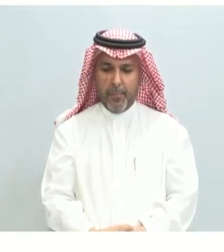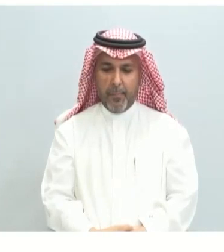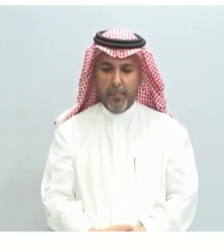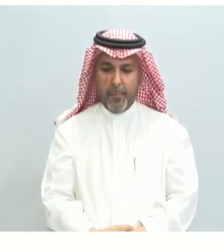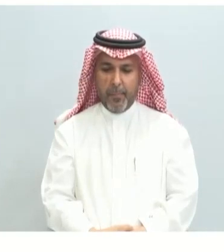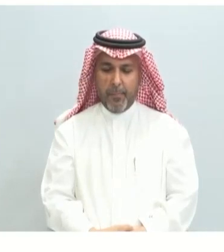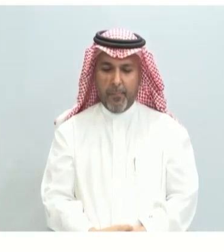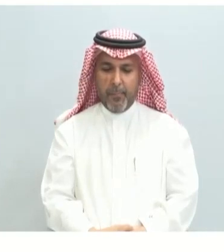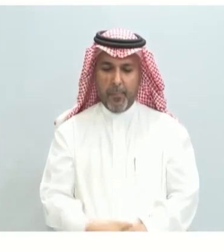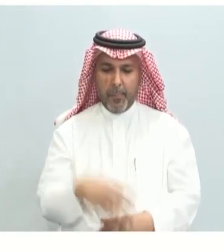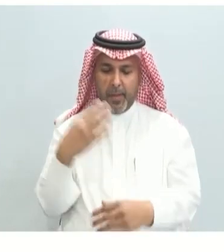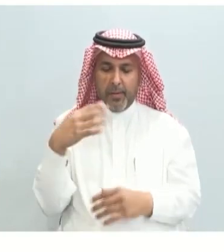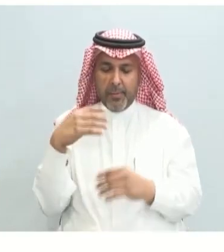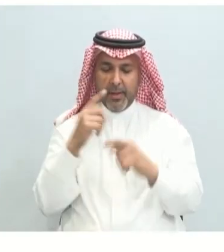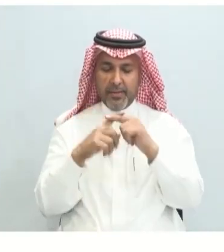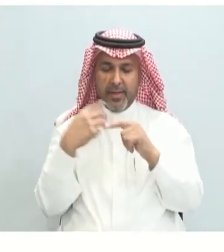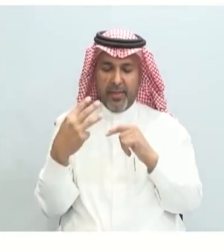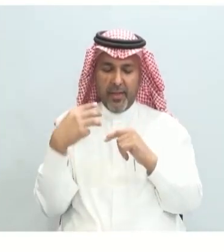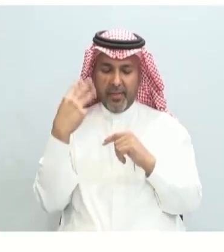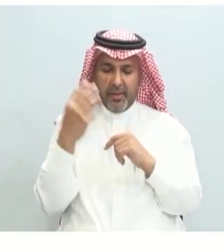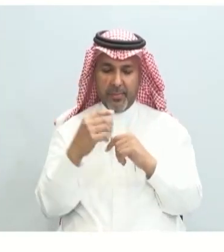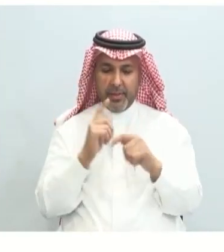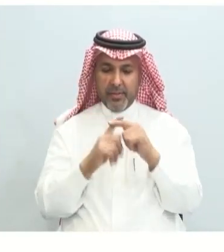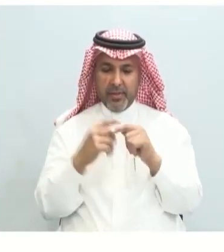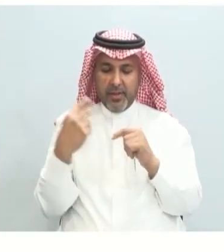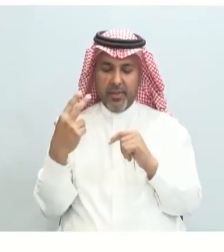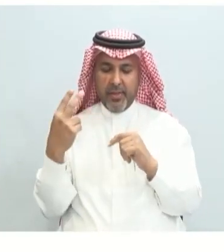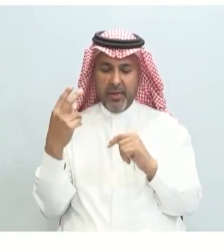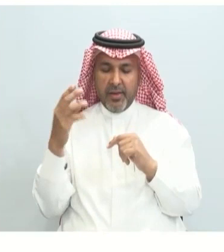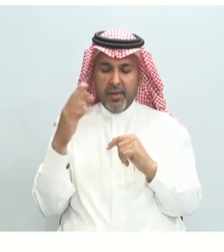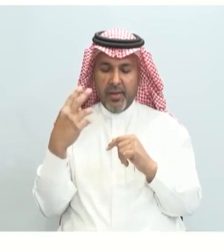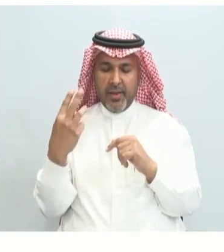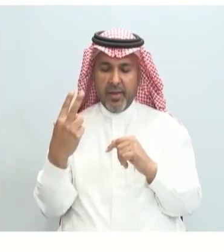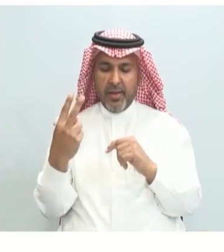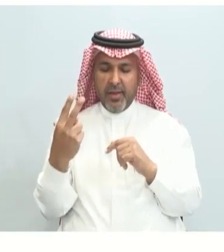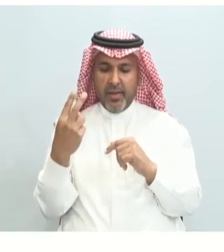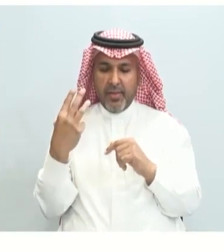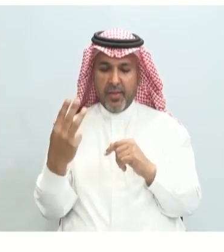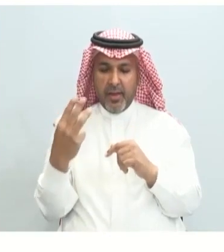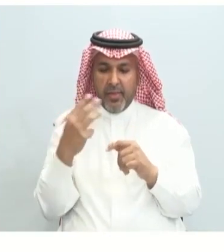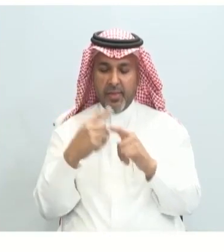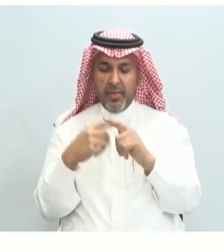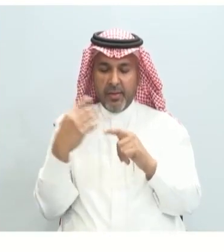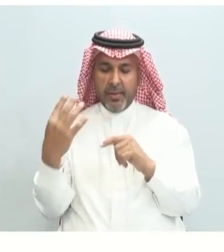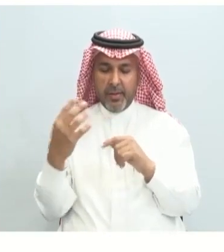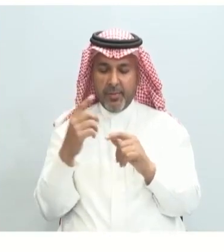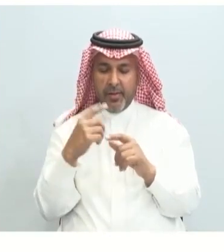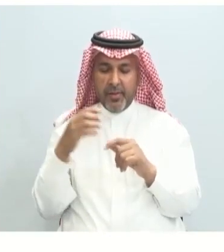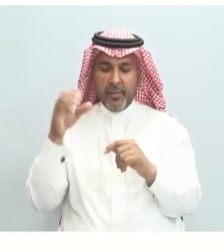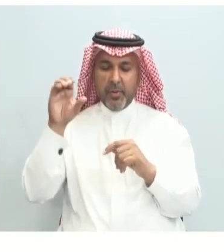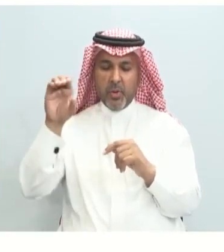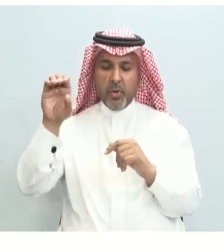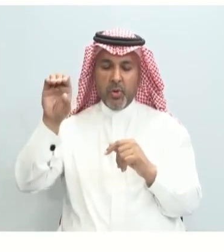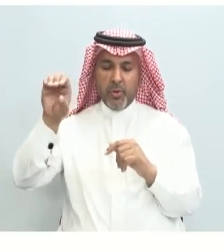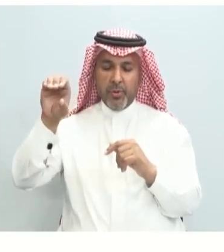تربيع زائدا 3 تربيع ناقص 2 في 3 في 4 في وساين 6